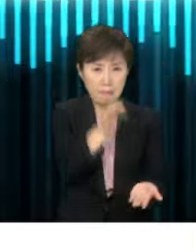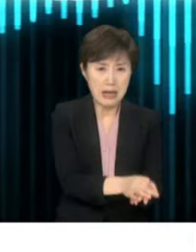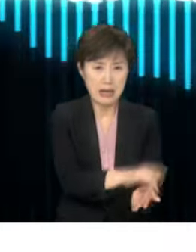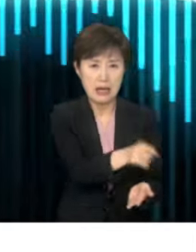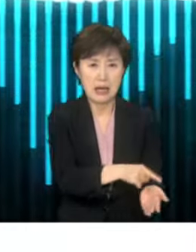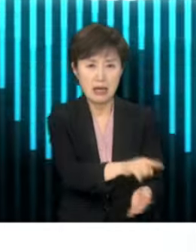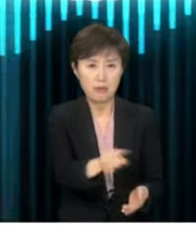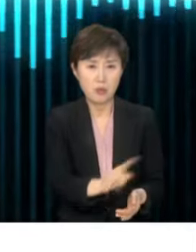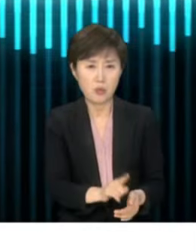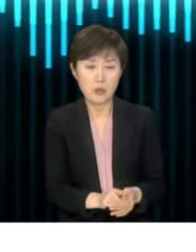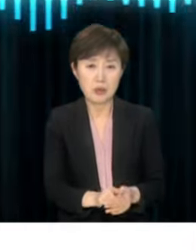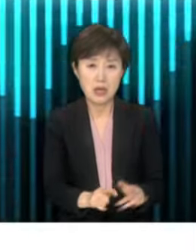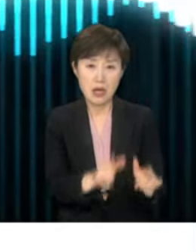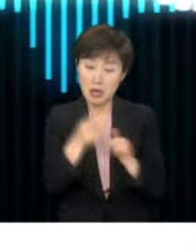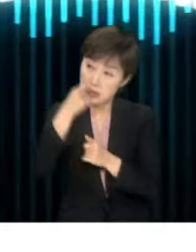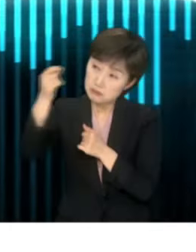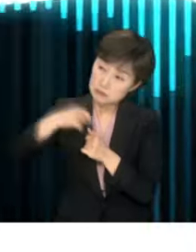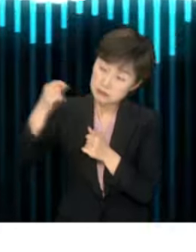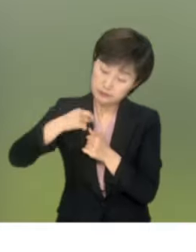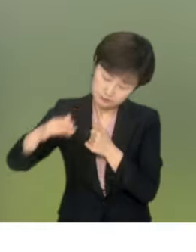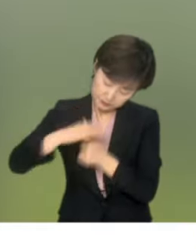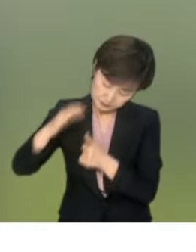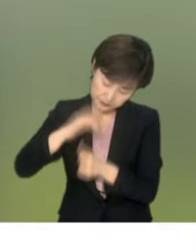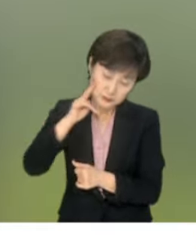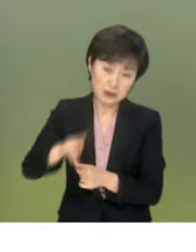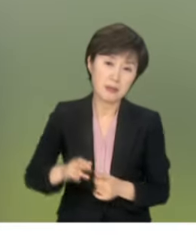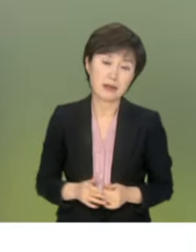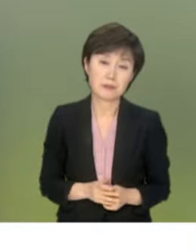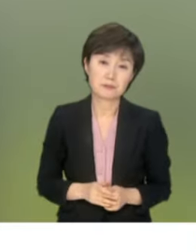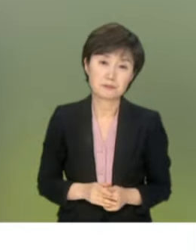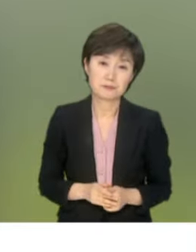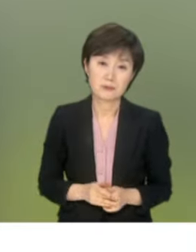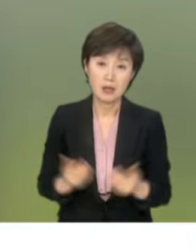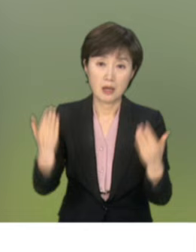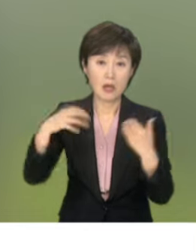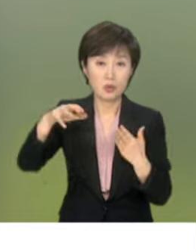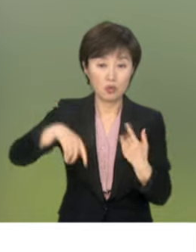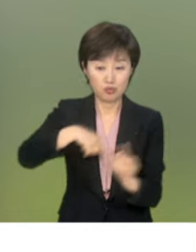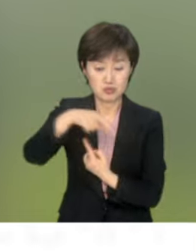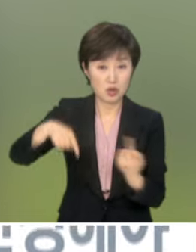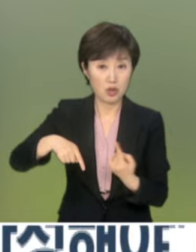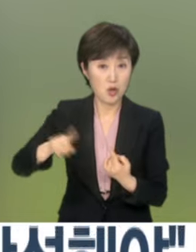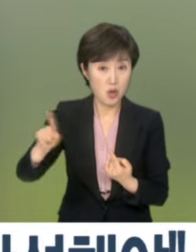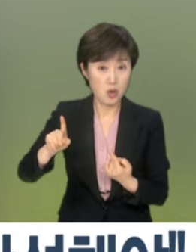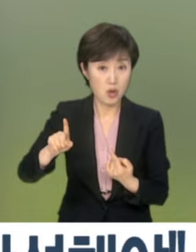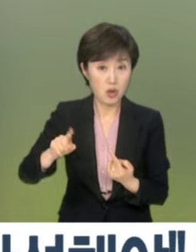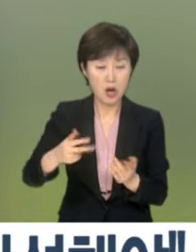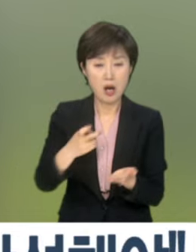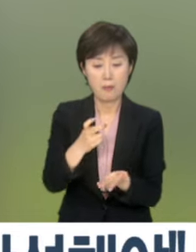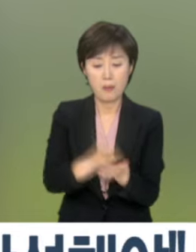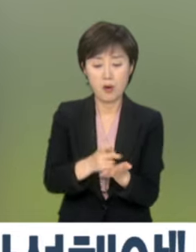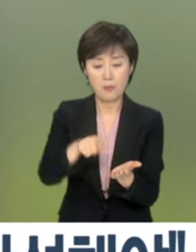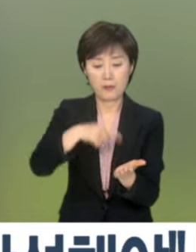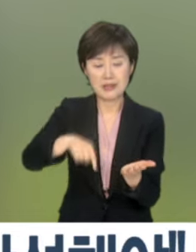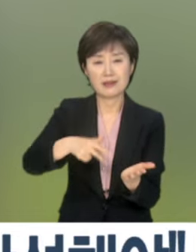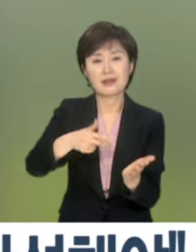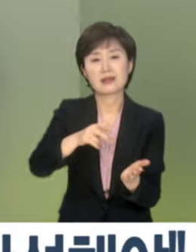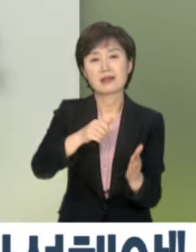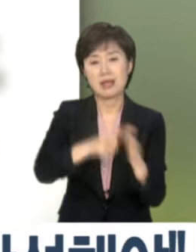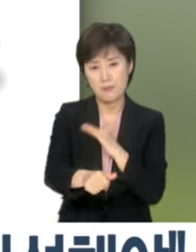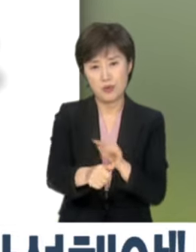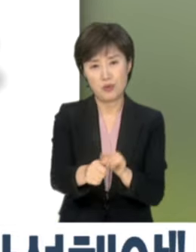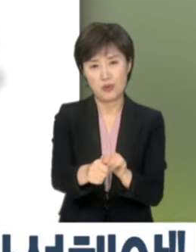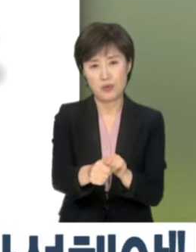후 거실에서도 심한 욕을 계속해 최근이 학교를 운영하는 사회복지 법인 대표에게는 그간